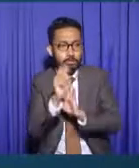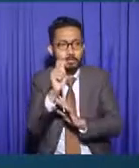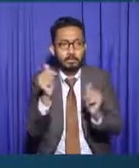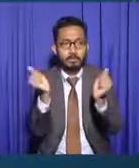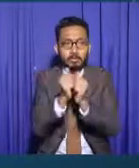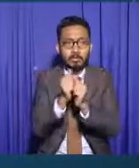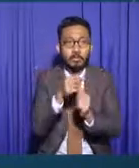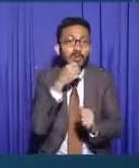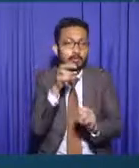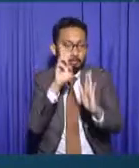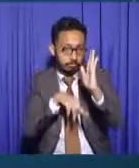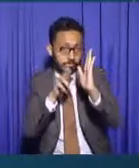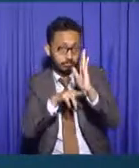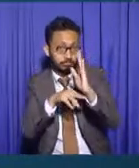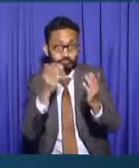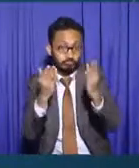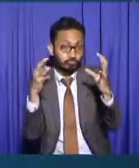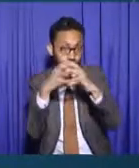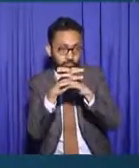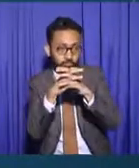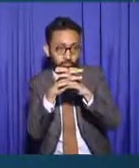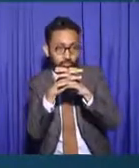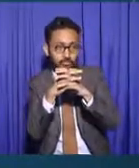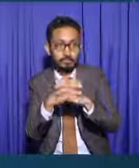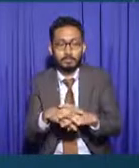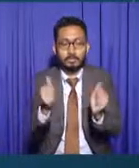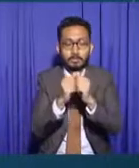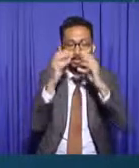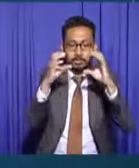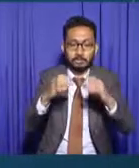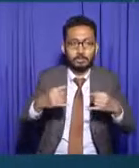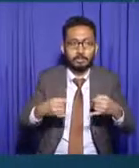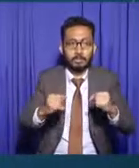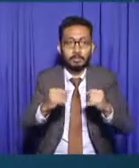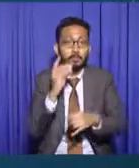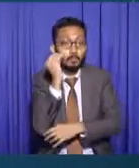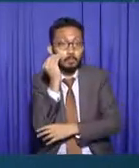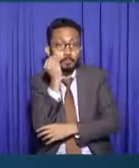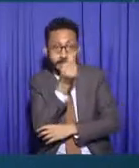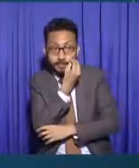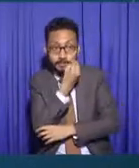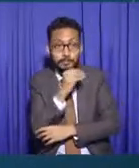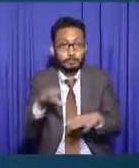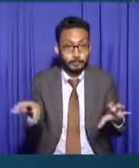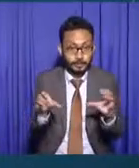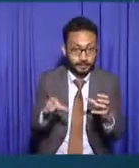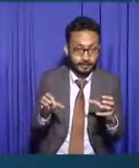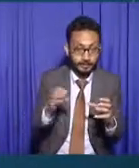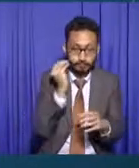dengan kacang rendah dengan cara menjalankan